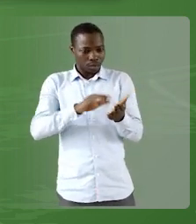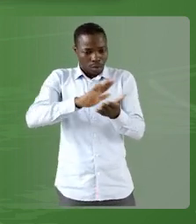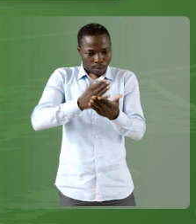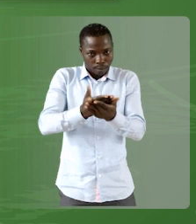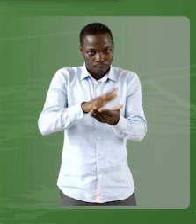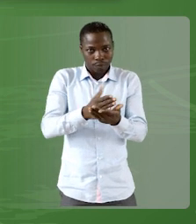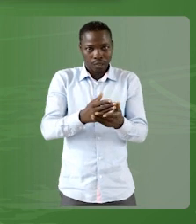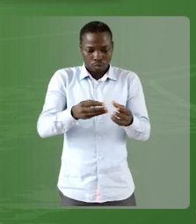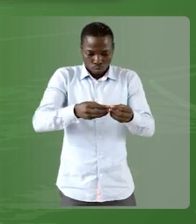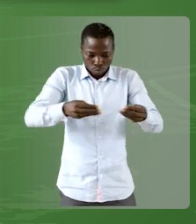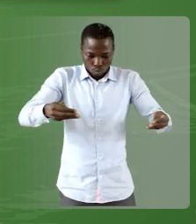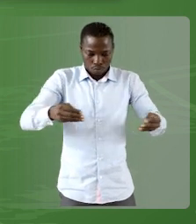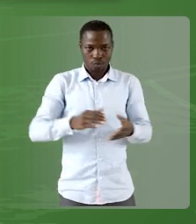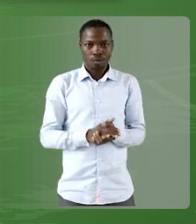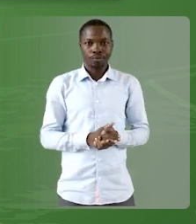de sol